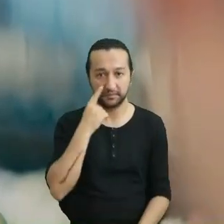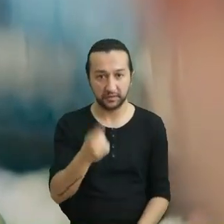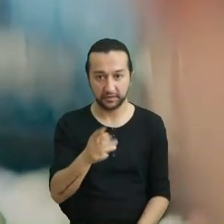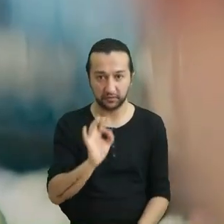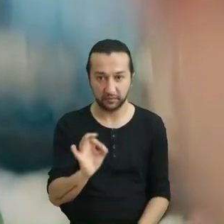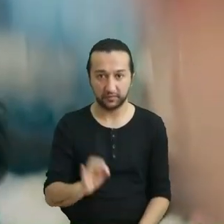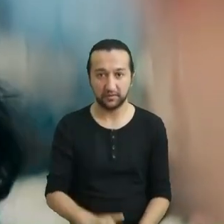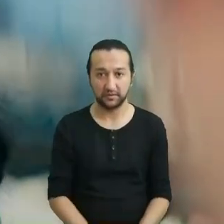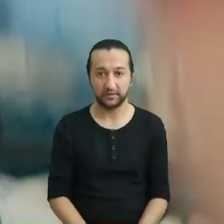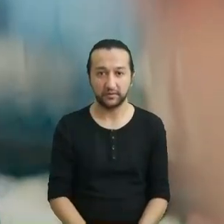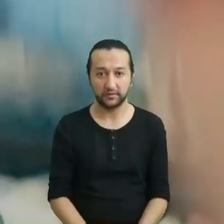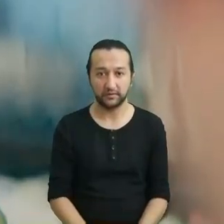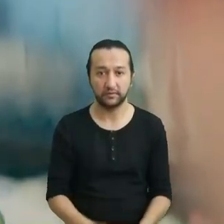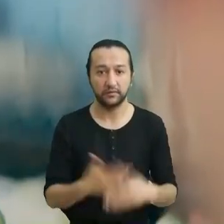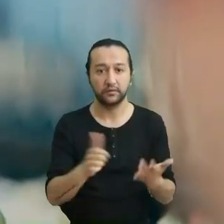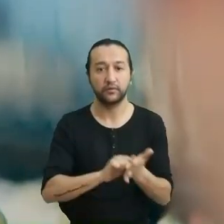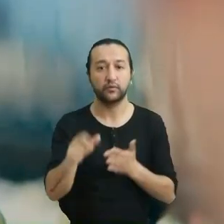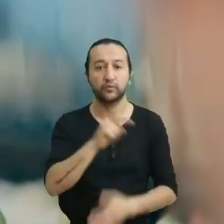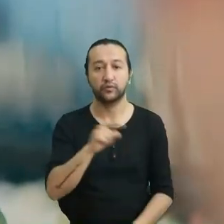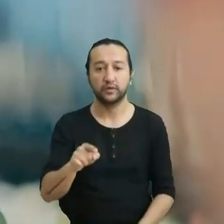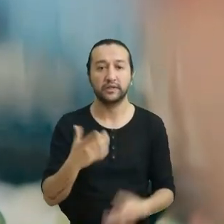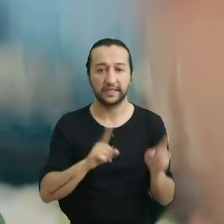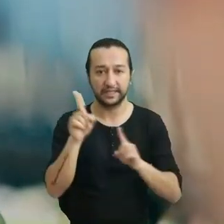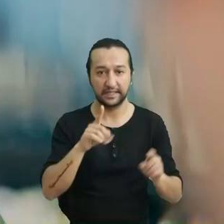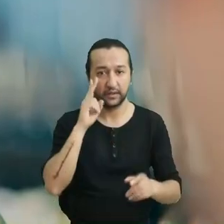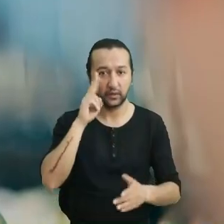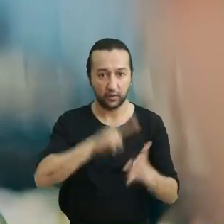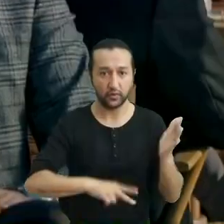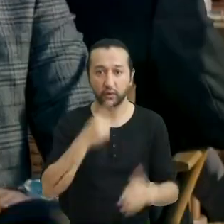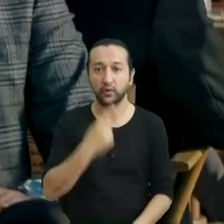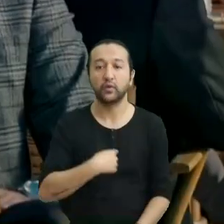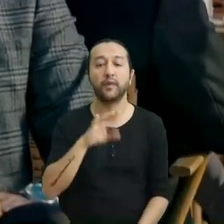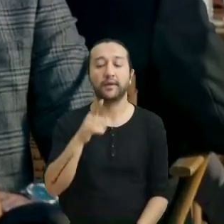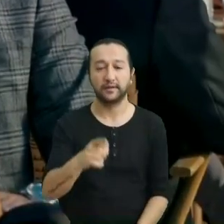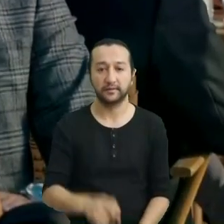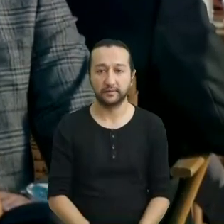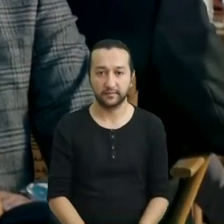sen, bütün bunları internetten öğrendiğini söyleme sakın bana.